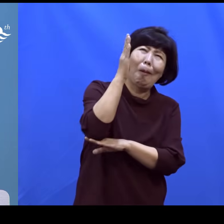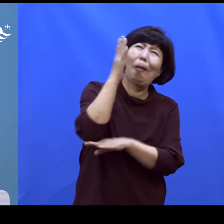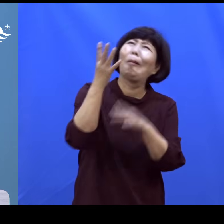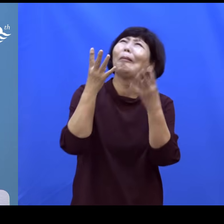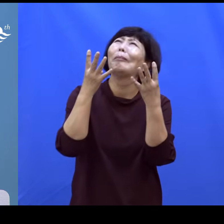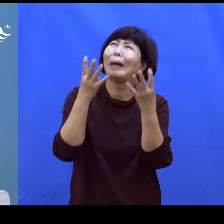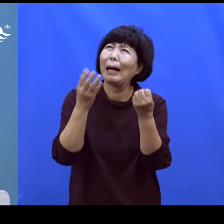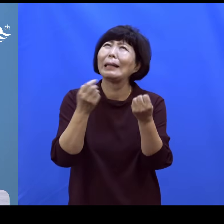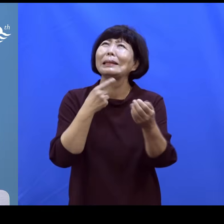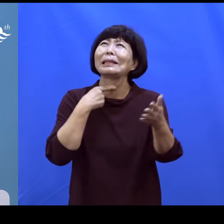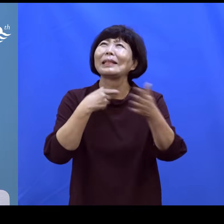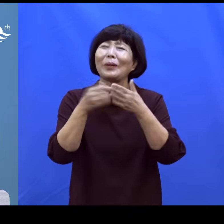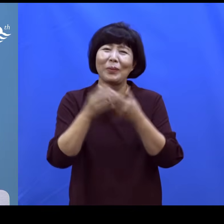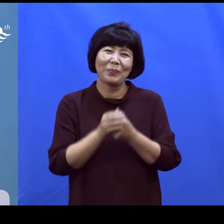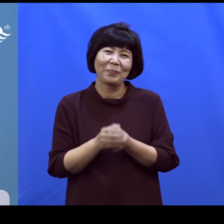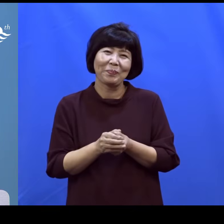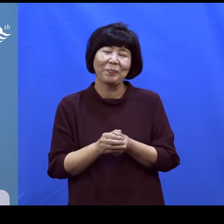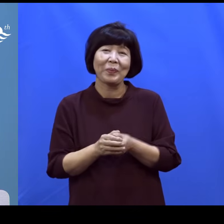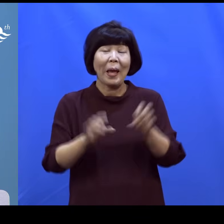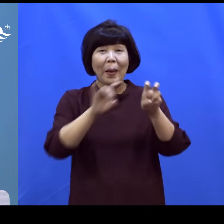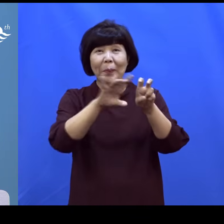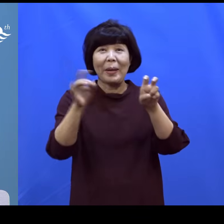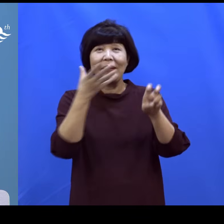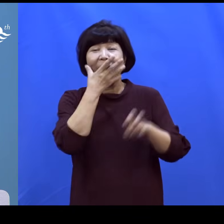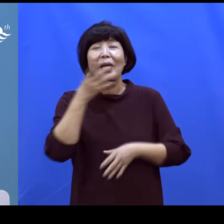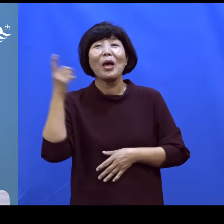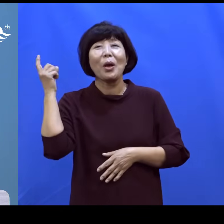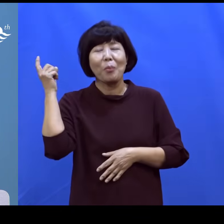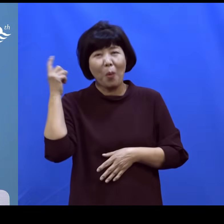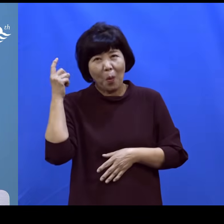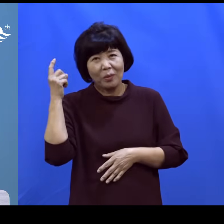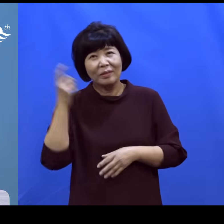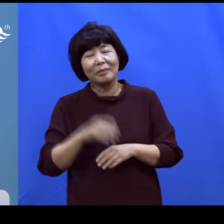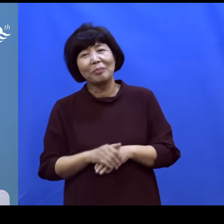관련된 본문이 별로 없어요. 마태복음과